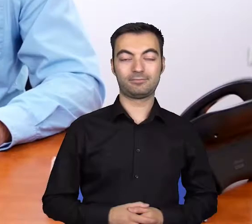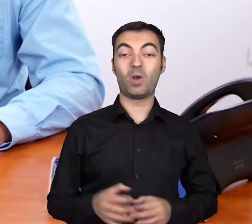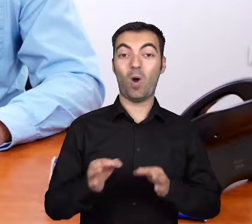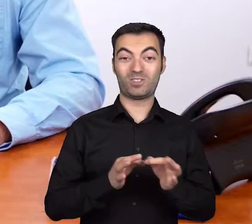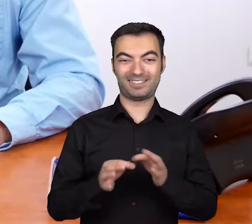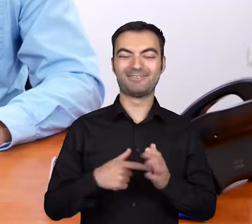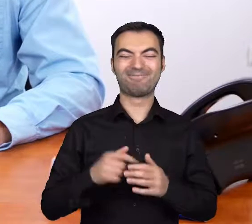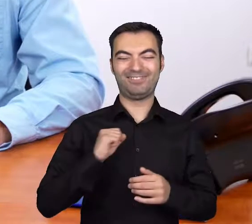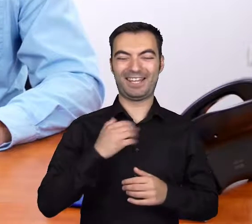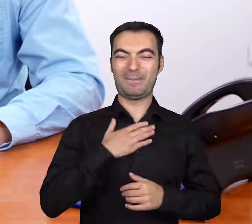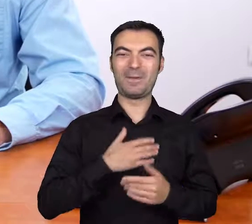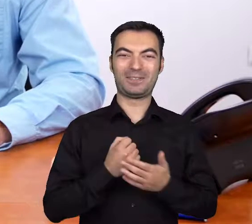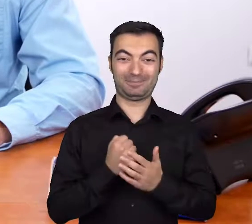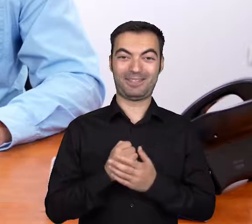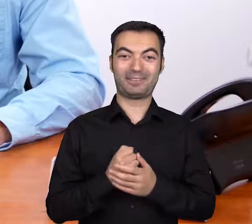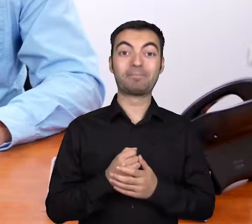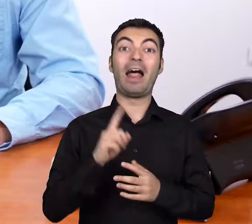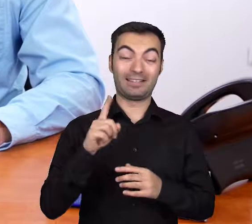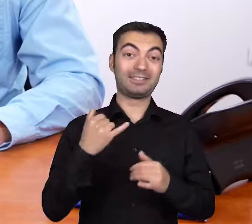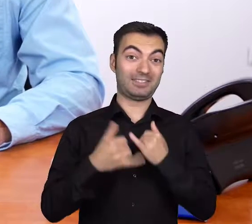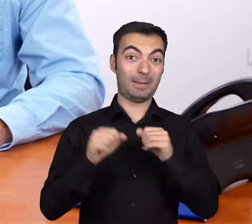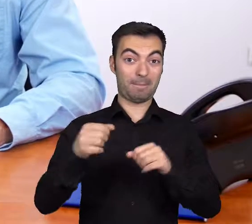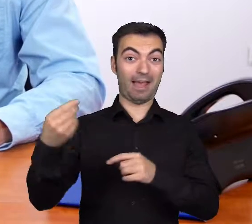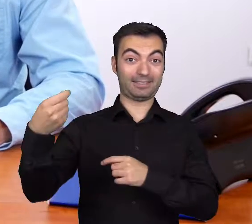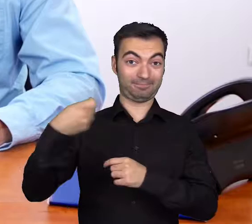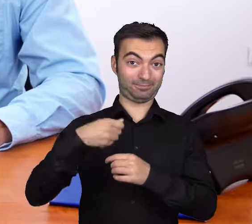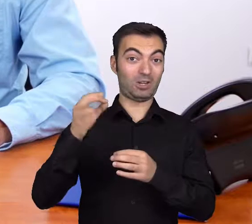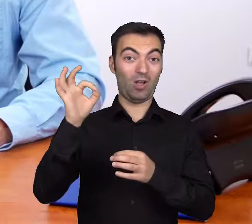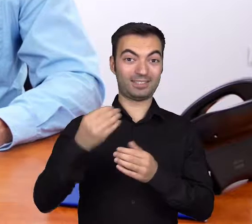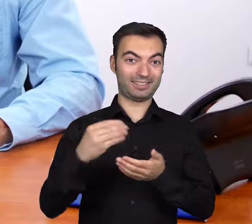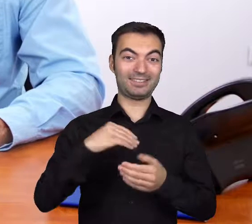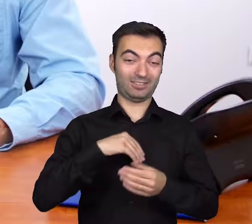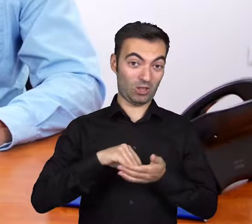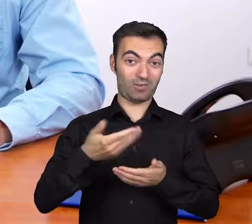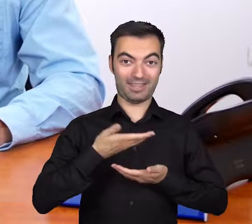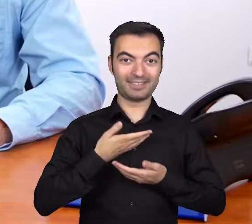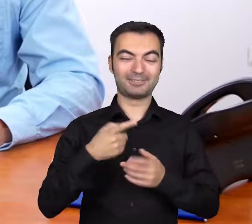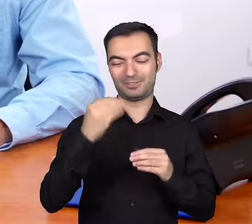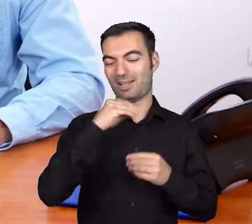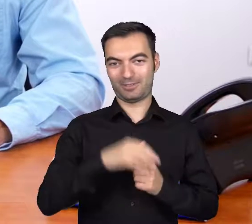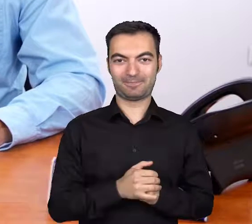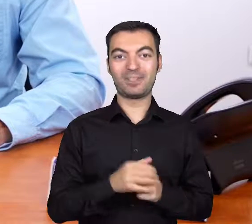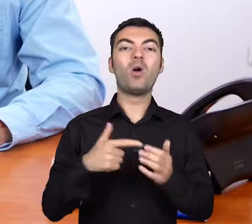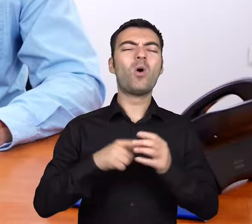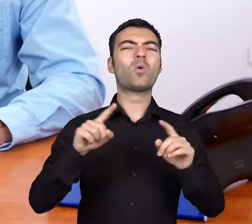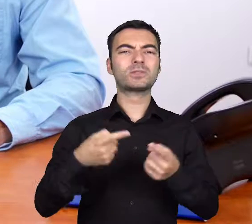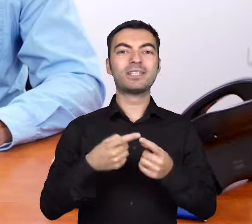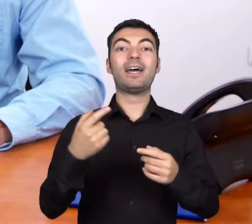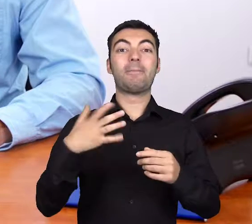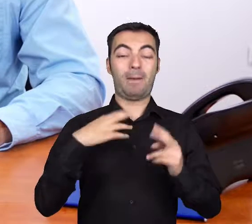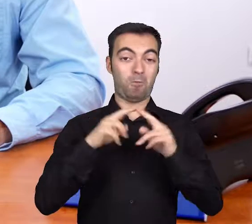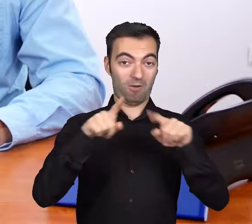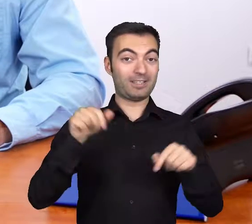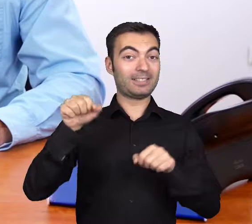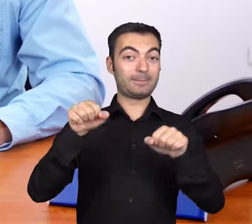Oszczędzanie to przyjemna sprawa, szczególnie w momencie, kiedy bank dopisuje nam odsetki, a więc zyski, które zgodnie z umową należą